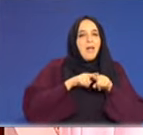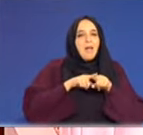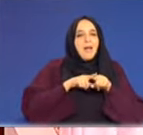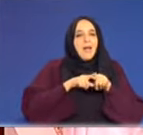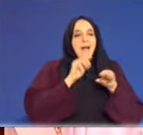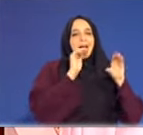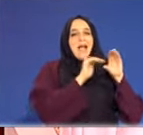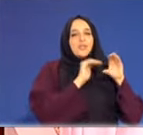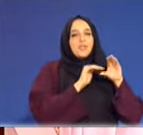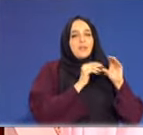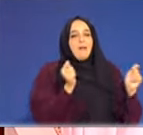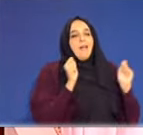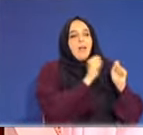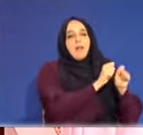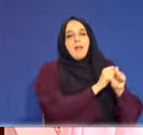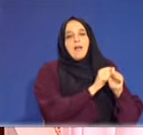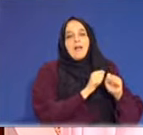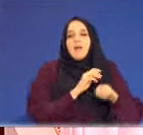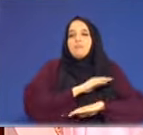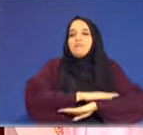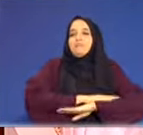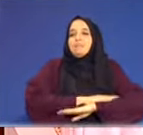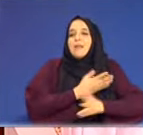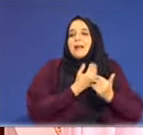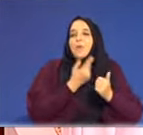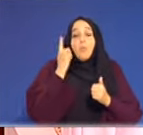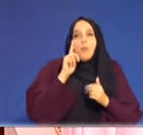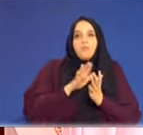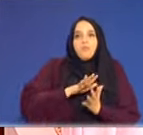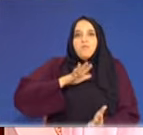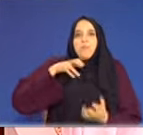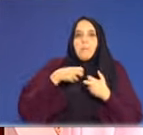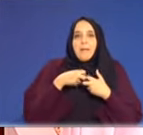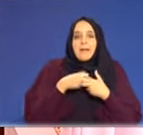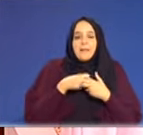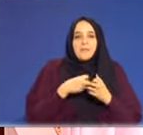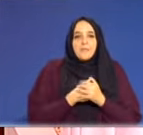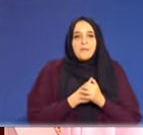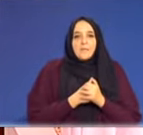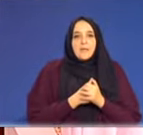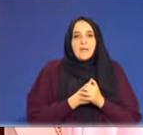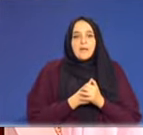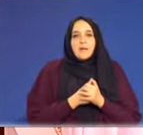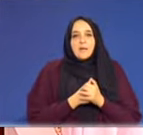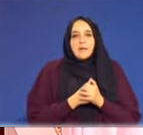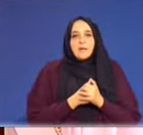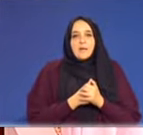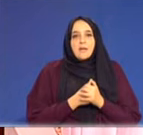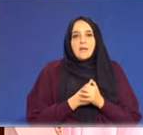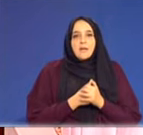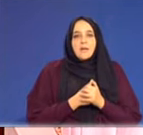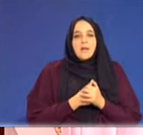المحتكرون يختلفون في في في اقتسام الأرباح. الأرباح، نعم. هم محتكرون